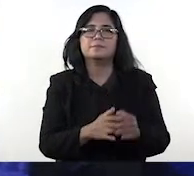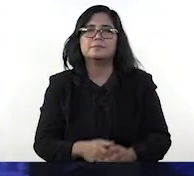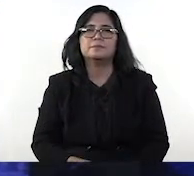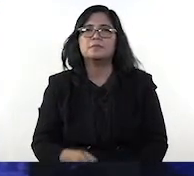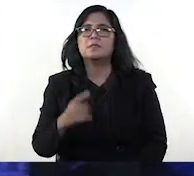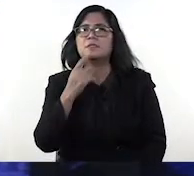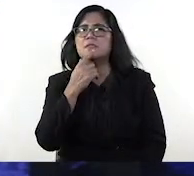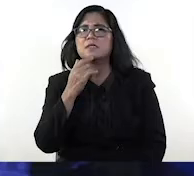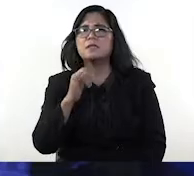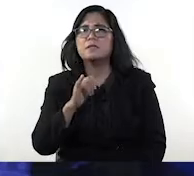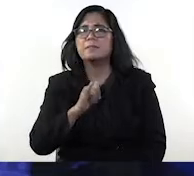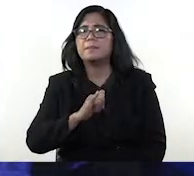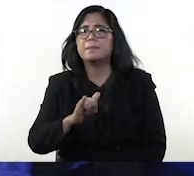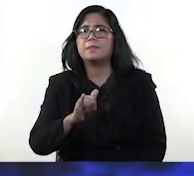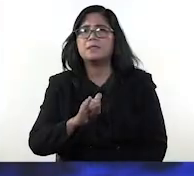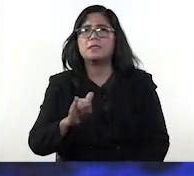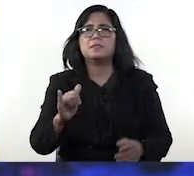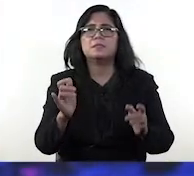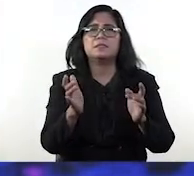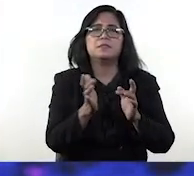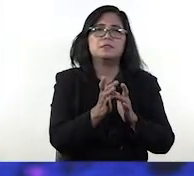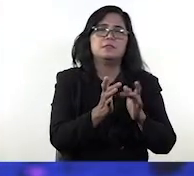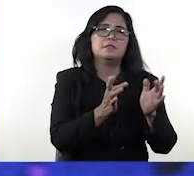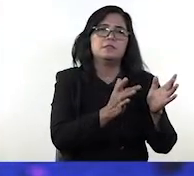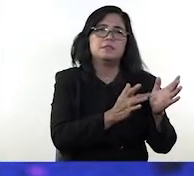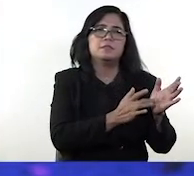yesus seperti